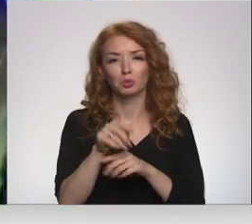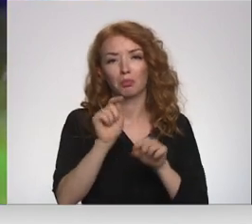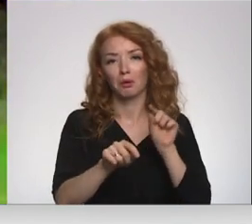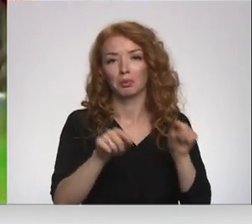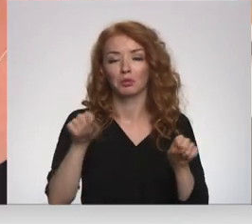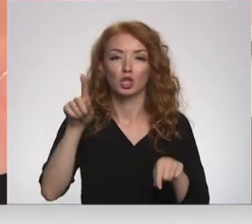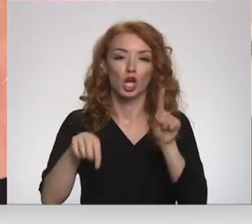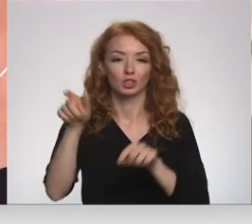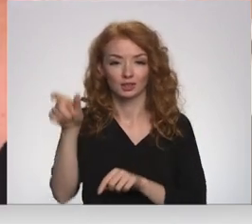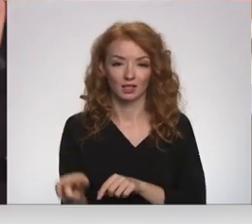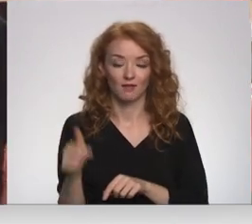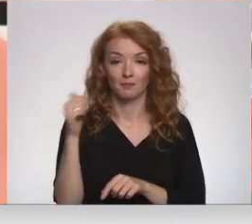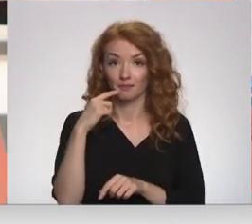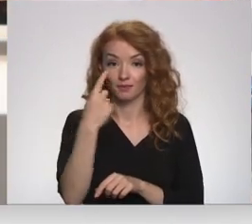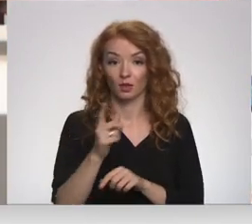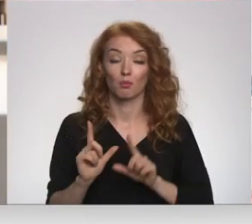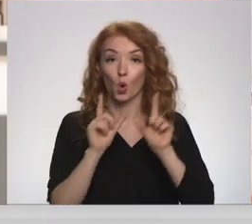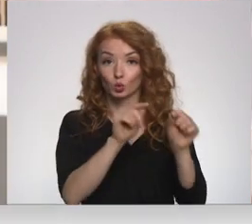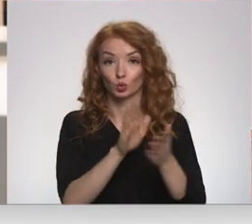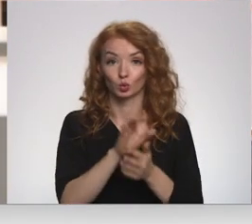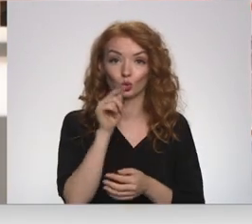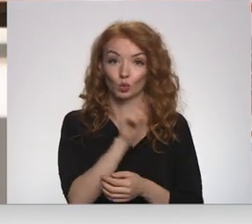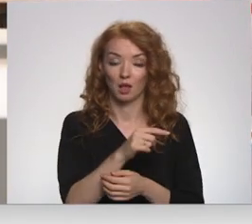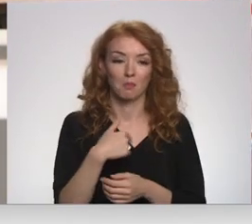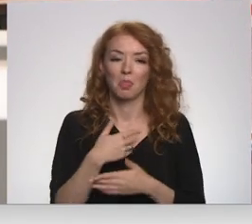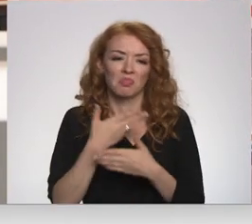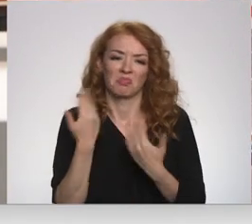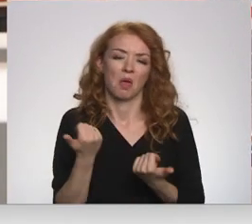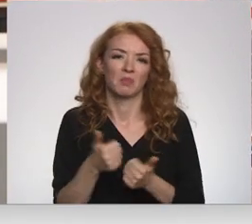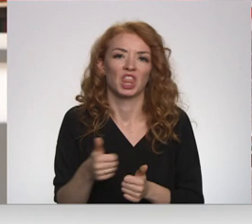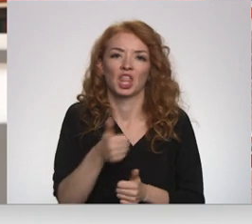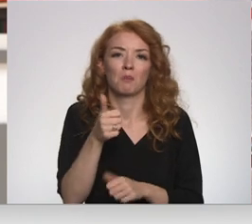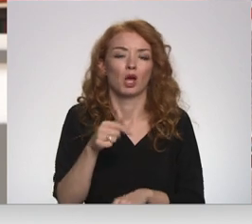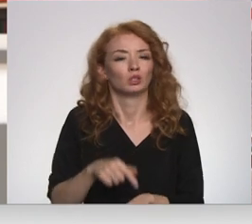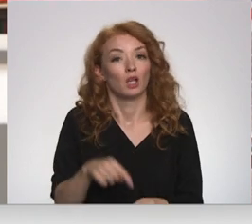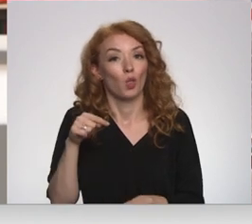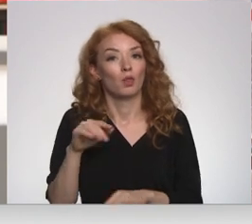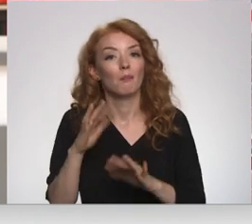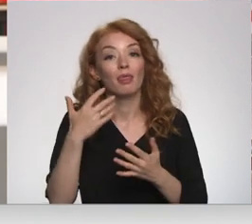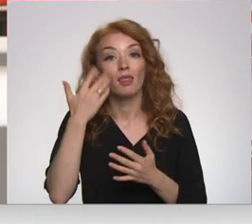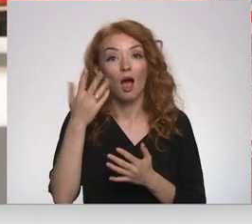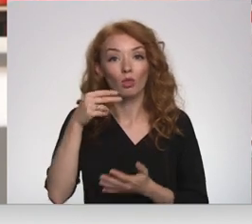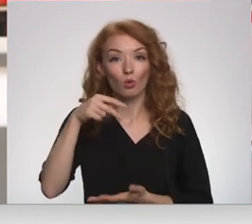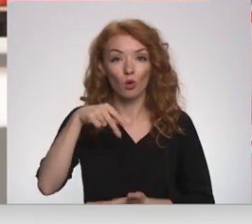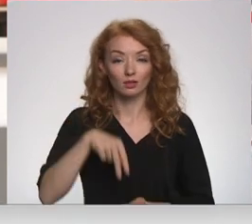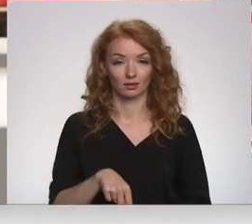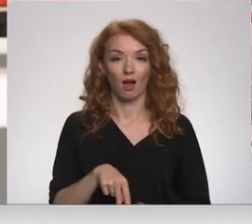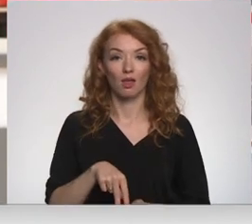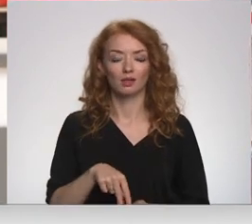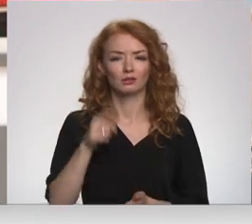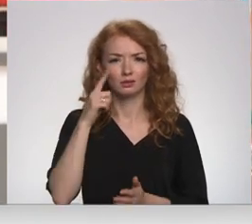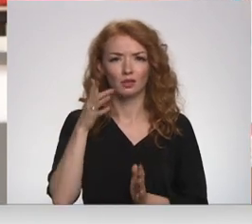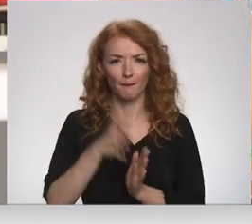daži cilvēki. Nu, dodoties uz turieni, man nebija nekādu tādu īpašo gaidu. Bet tad, kad tu nostājies tur, tu saproti,